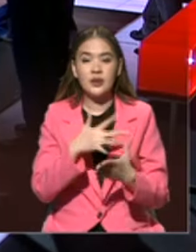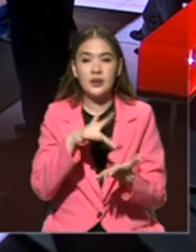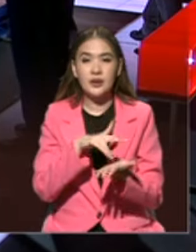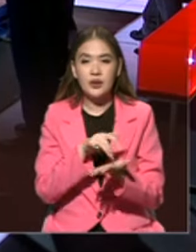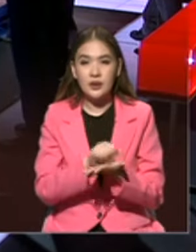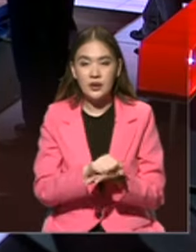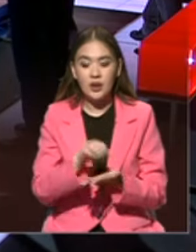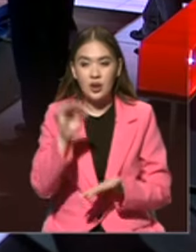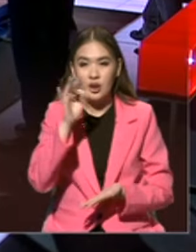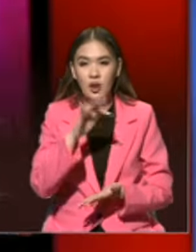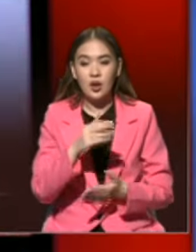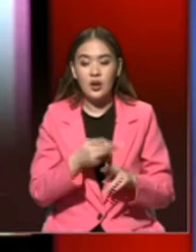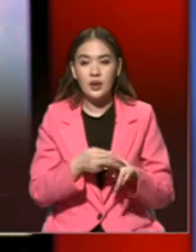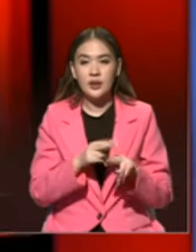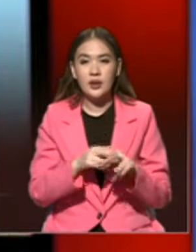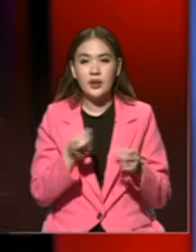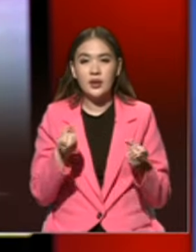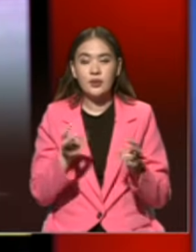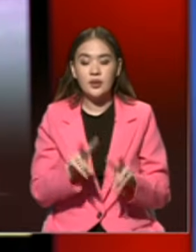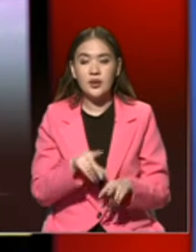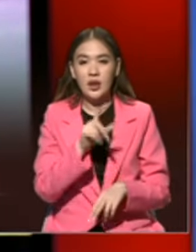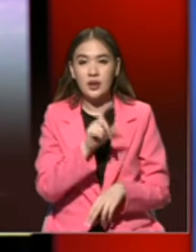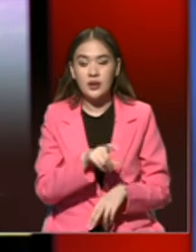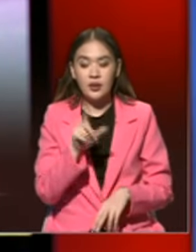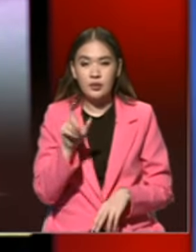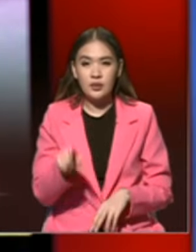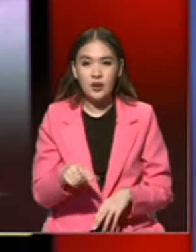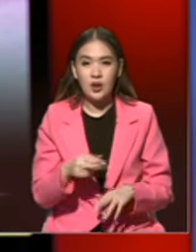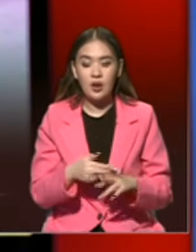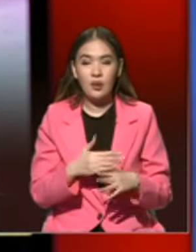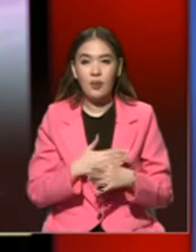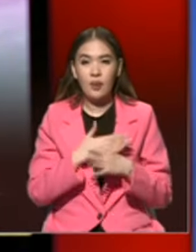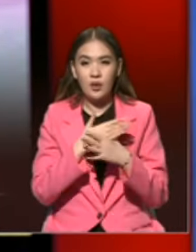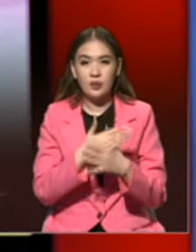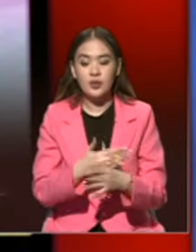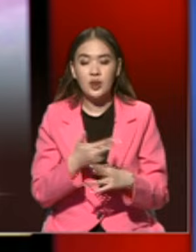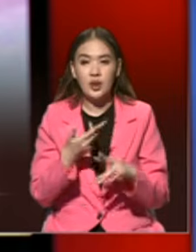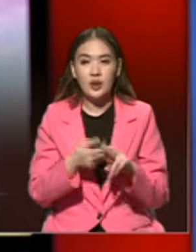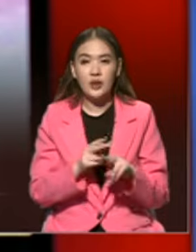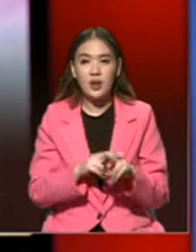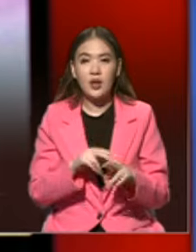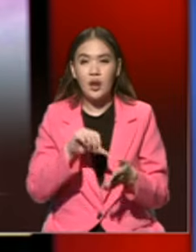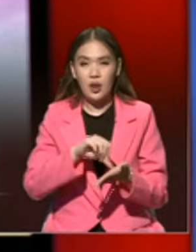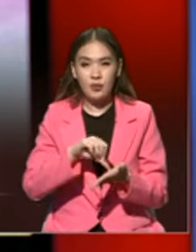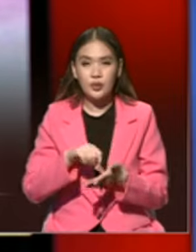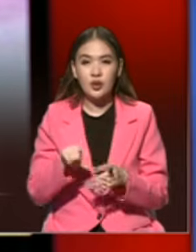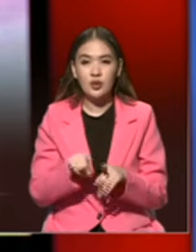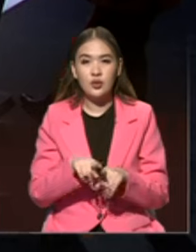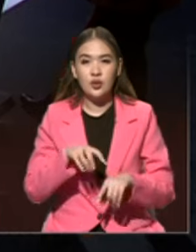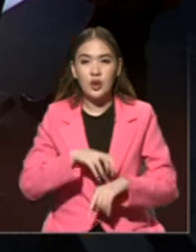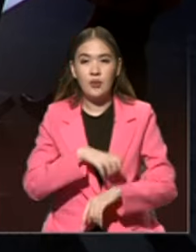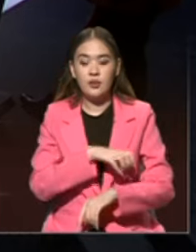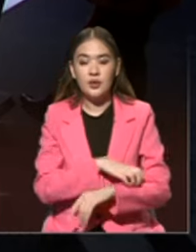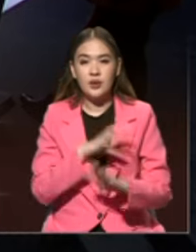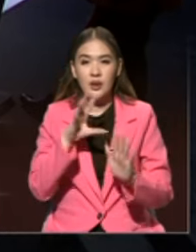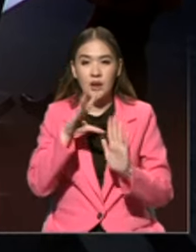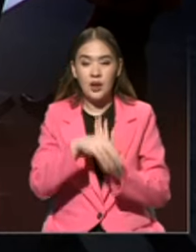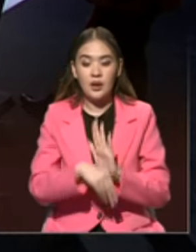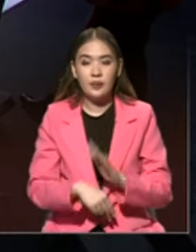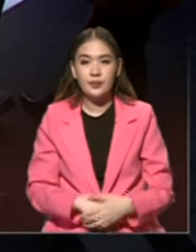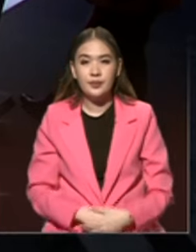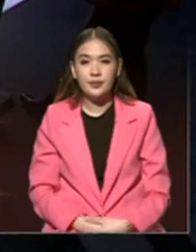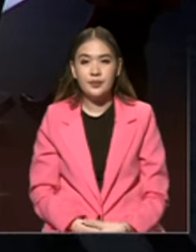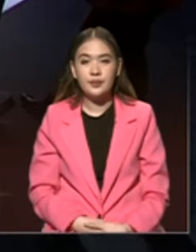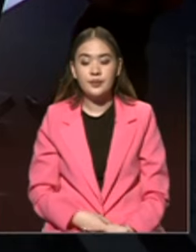орталықтарынан қандай жаңа нелер бар, тиісті өкілетті органдардың бәрі қамтамасыз етілген. Осы неге қатысады, комиссияның құрамында бар. Сіз комиссия